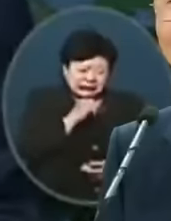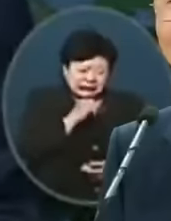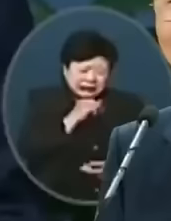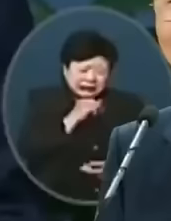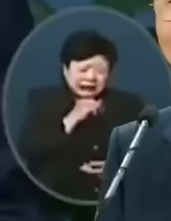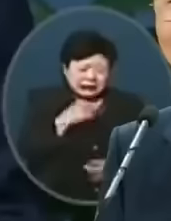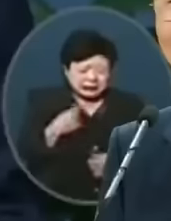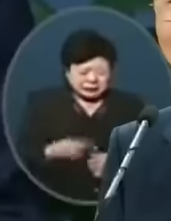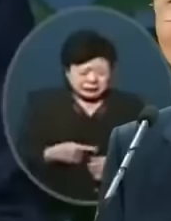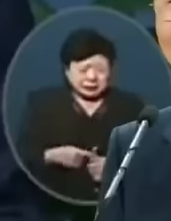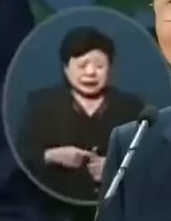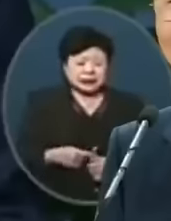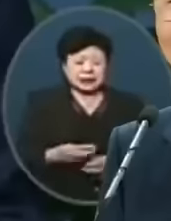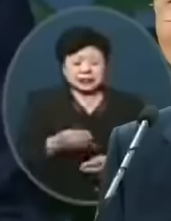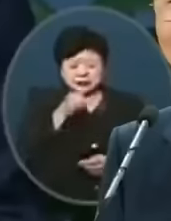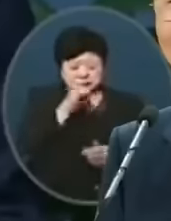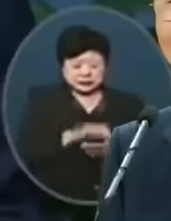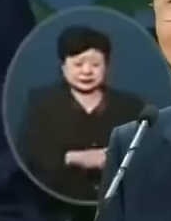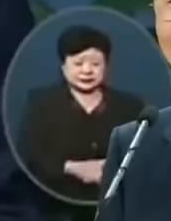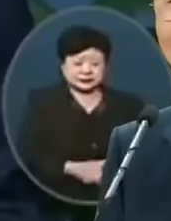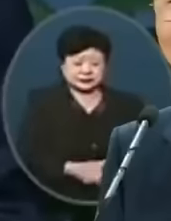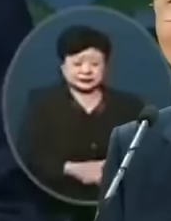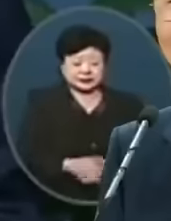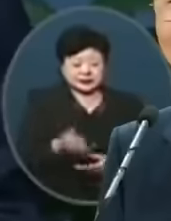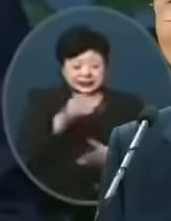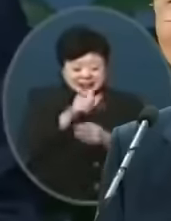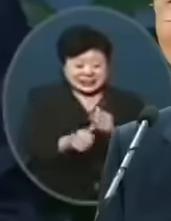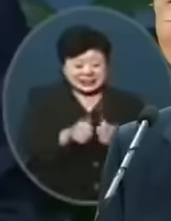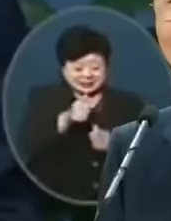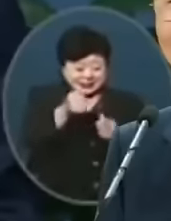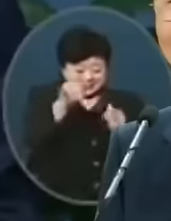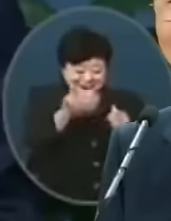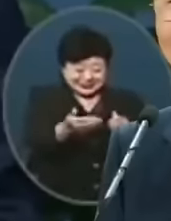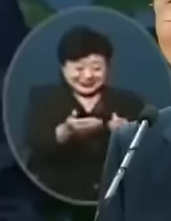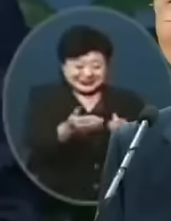자기를 비하할 때가 많습니다. 그러나 하나님께서는